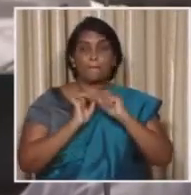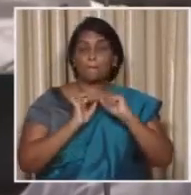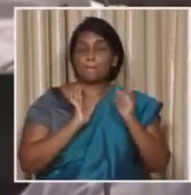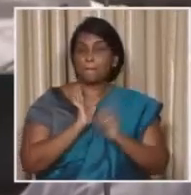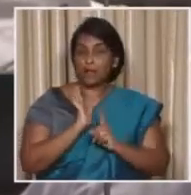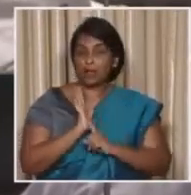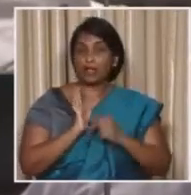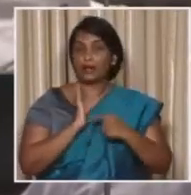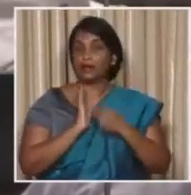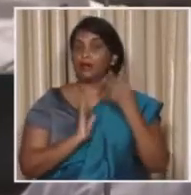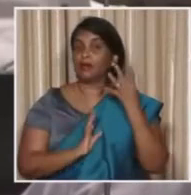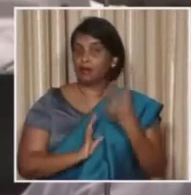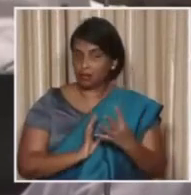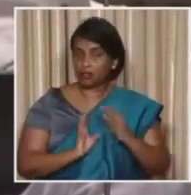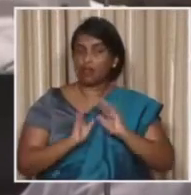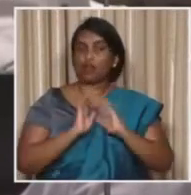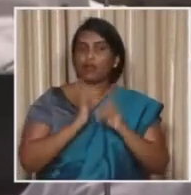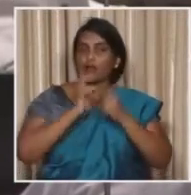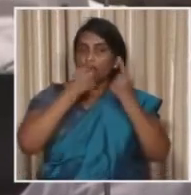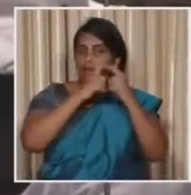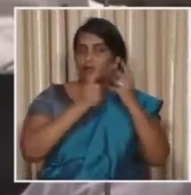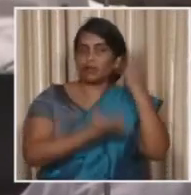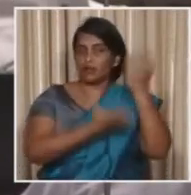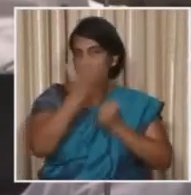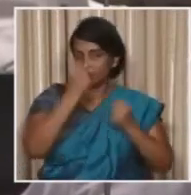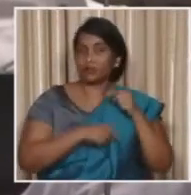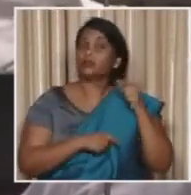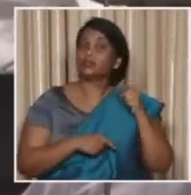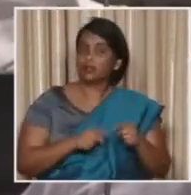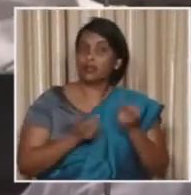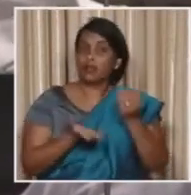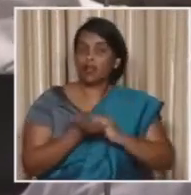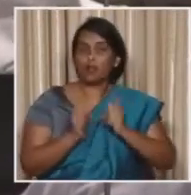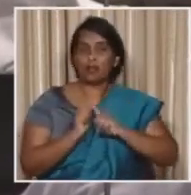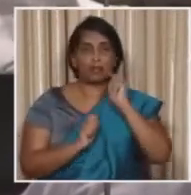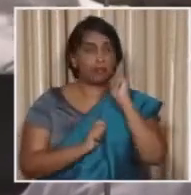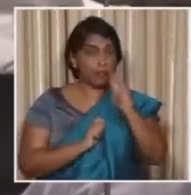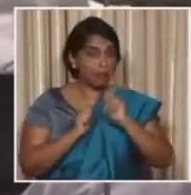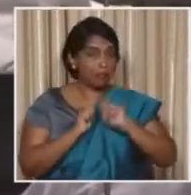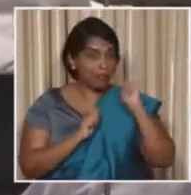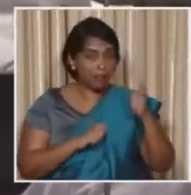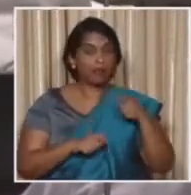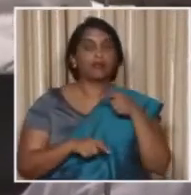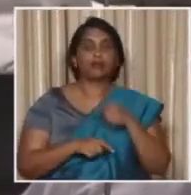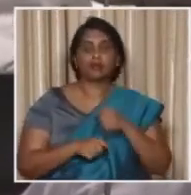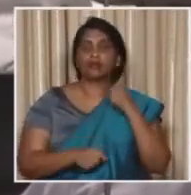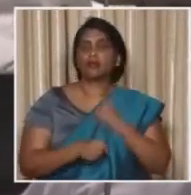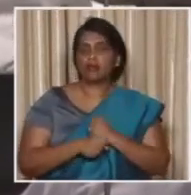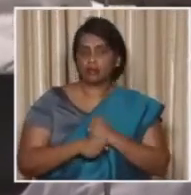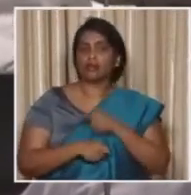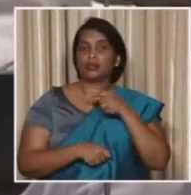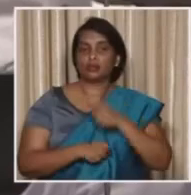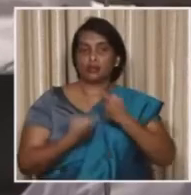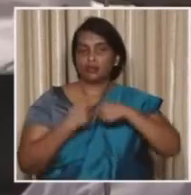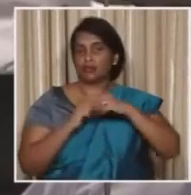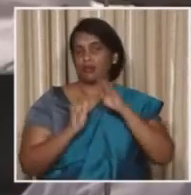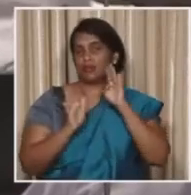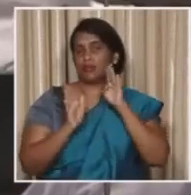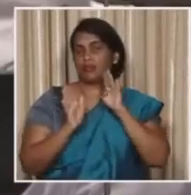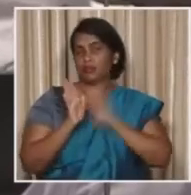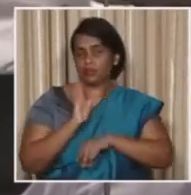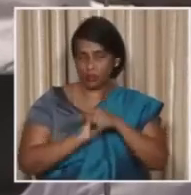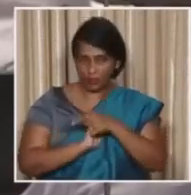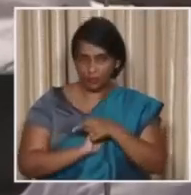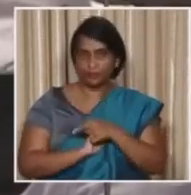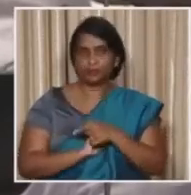ට්‍රිලියන 4ක්. ඉතුරු ටිකද විවිධාකාර වලින් ගත්ත ණය. මෙන්න මේවා අපව ගෙවා ගන්න බැරි නිසා තමයි මේ ආණ්ඩුව මේවා ප්‍රතිව්‍යුගත කරන්න උත්සාහ